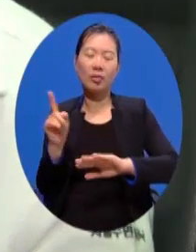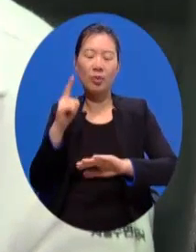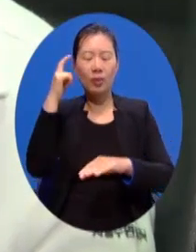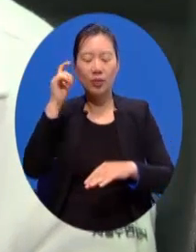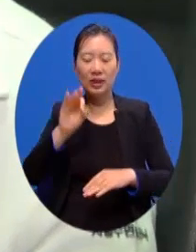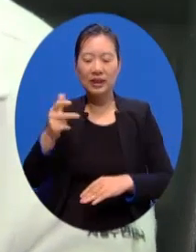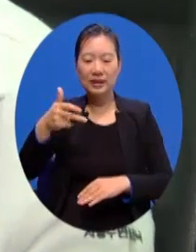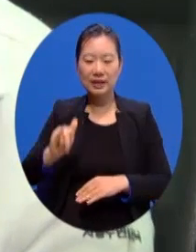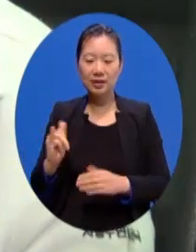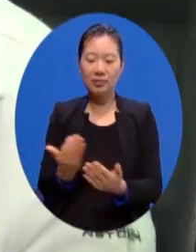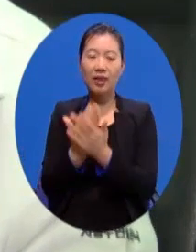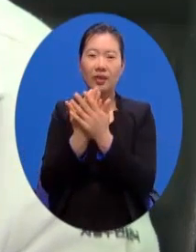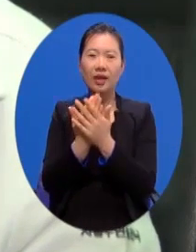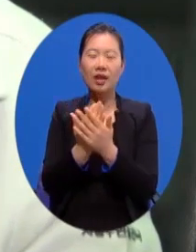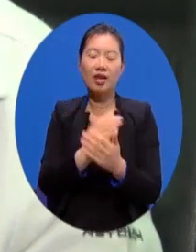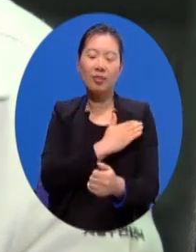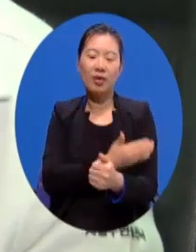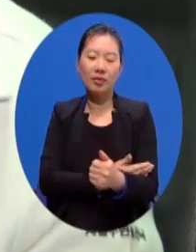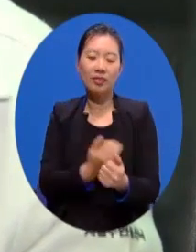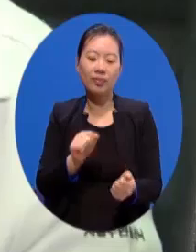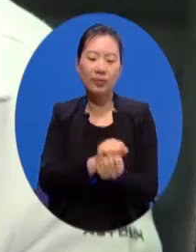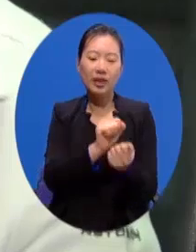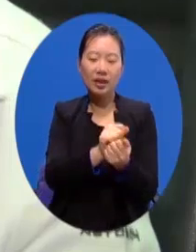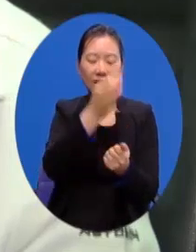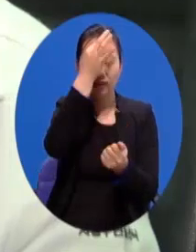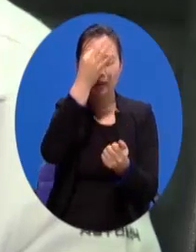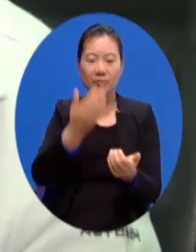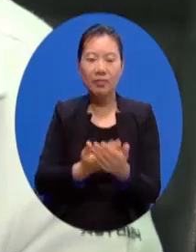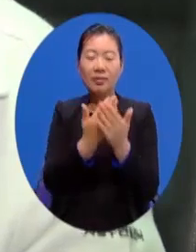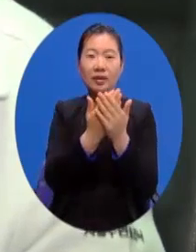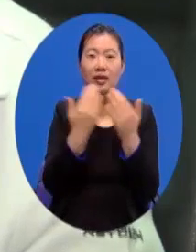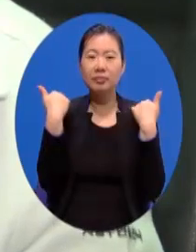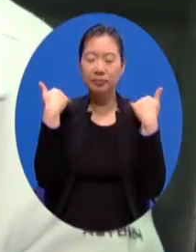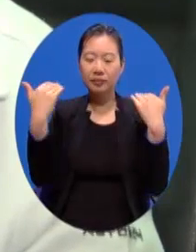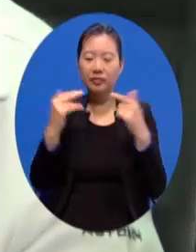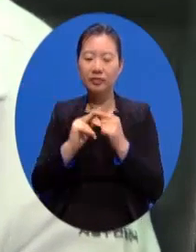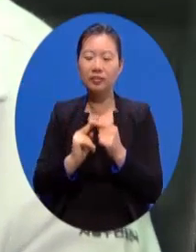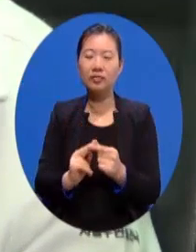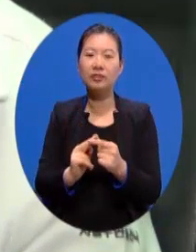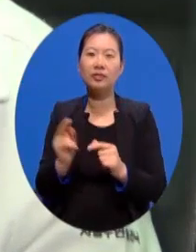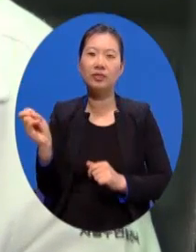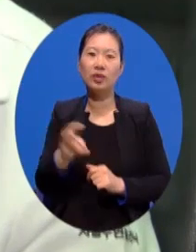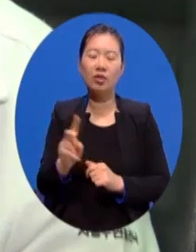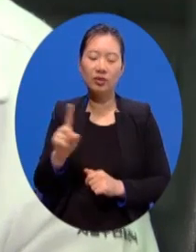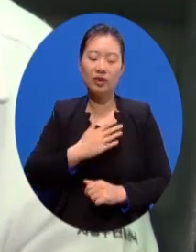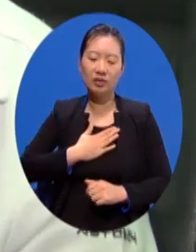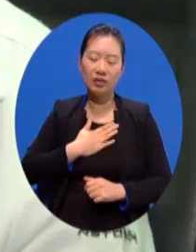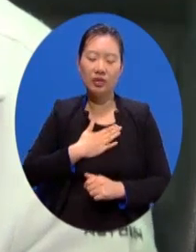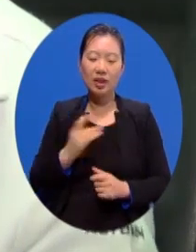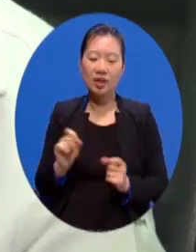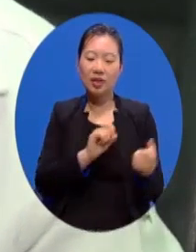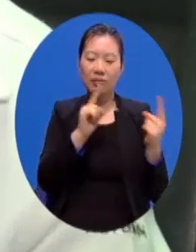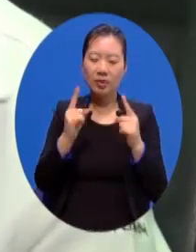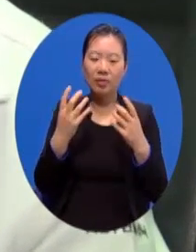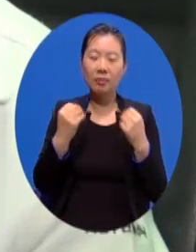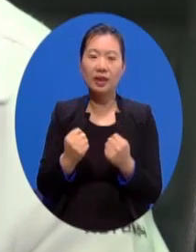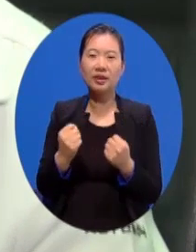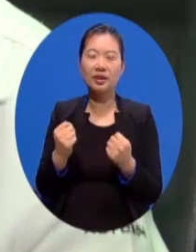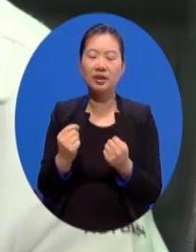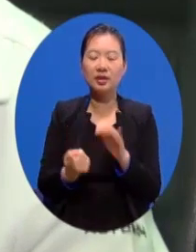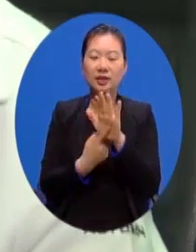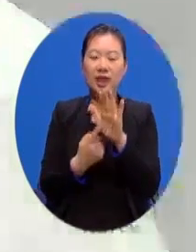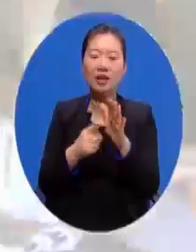인지의 발달, 면역 기능의 어떤 발달, 성장, 또 그 어떤 정서의 회복 이런 것들이 많이 다